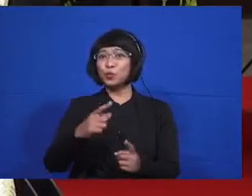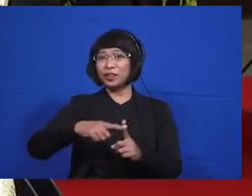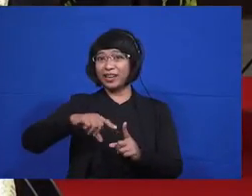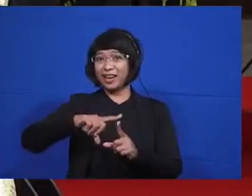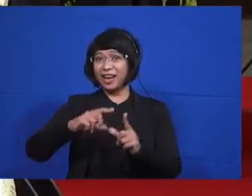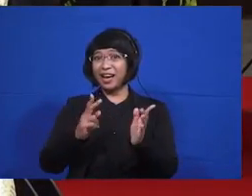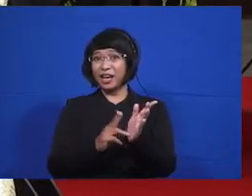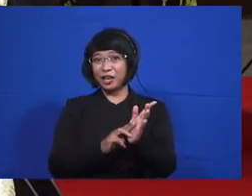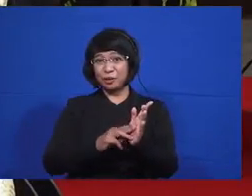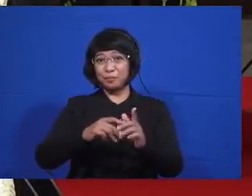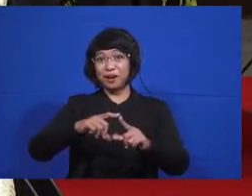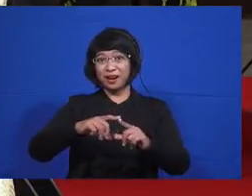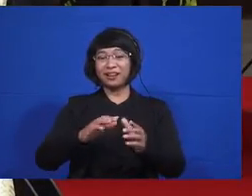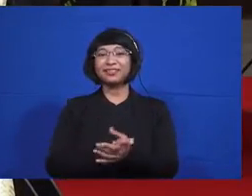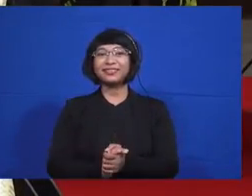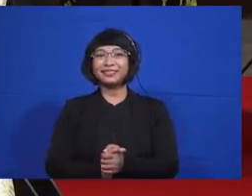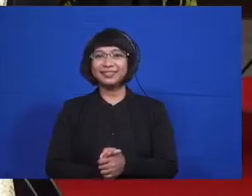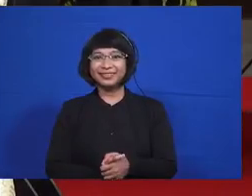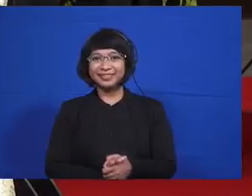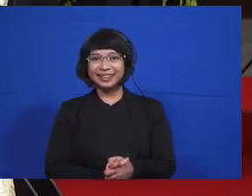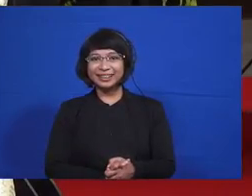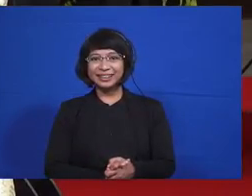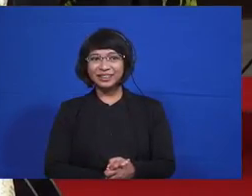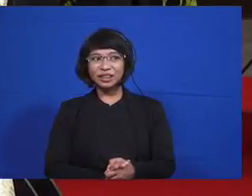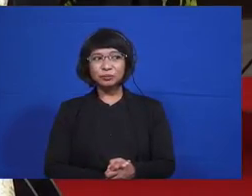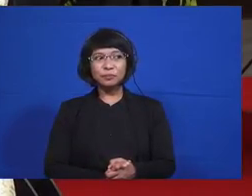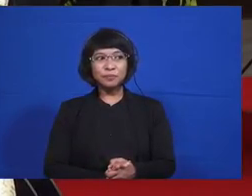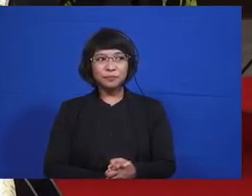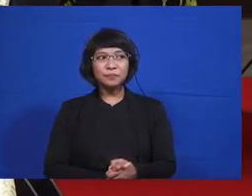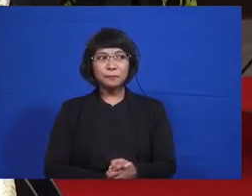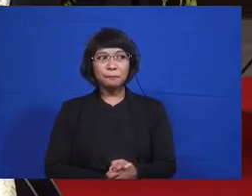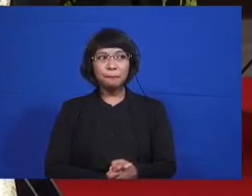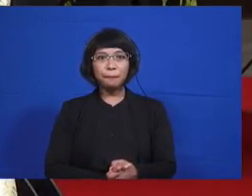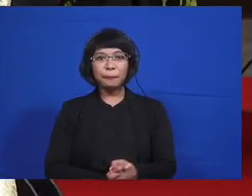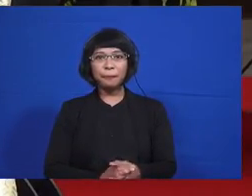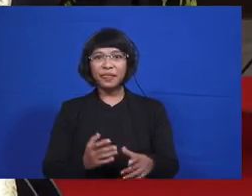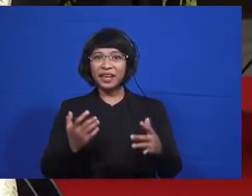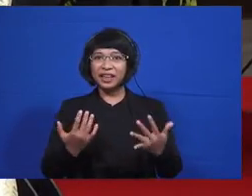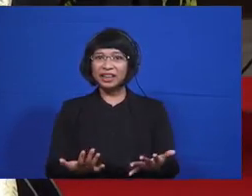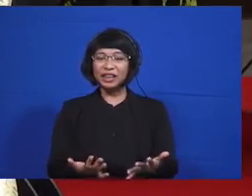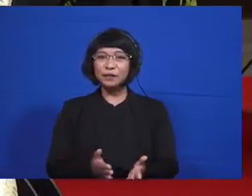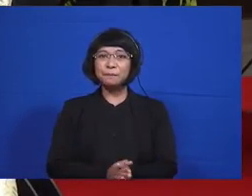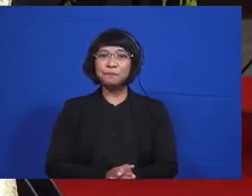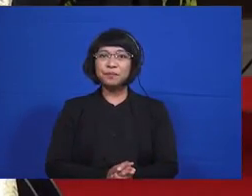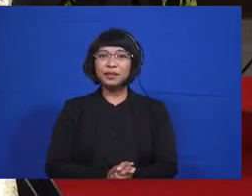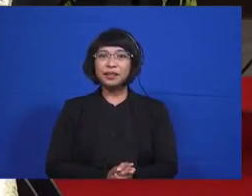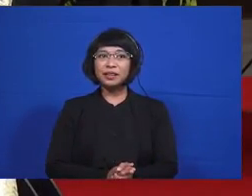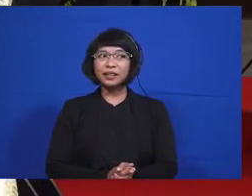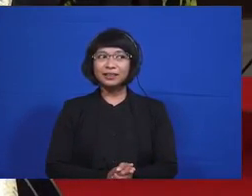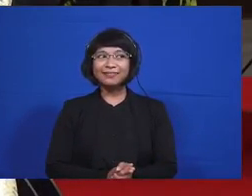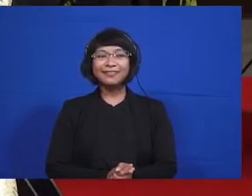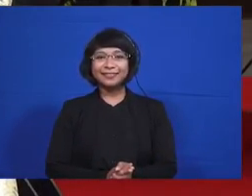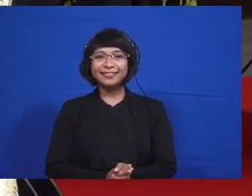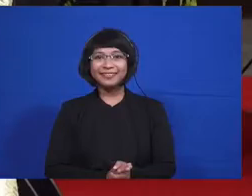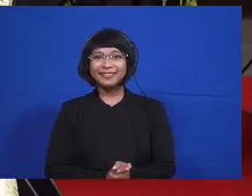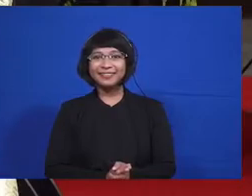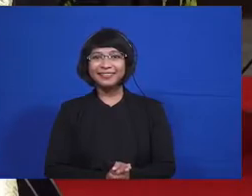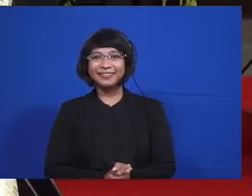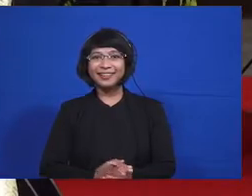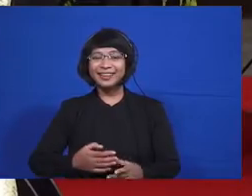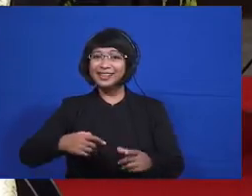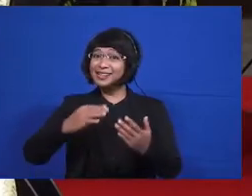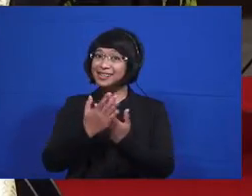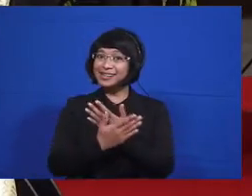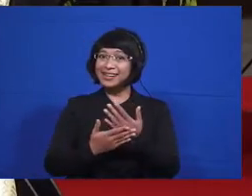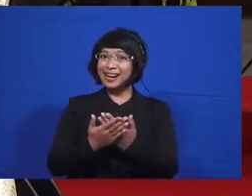para teman-teman sepanggilan yang saya rasa juga ini adalah bentuk paling konkret dari bentuk kasih